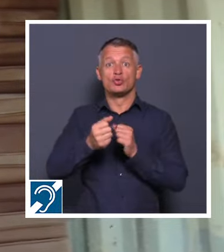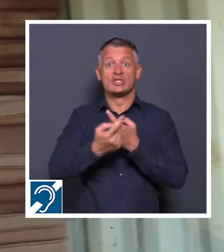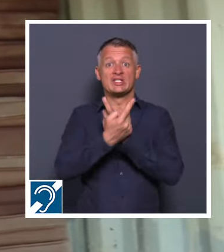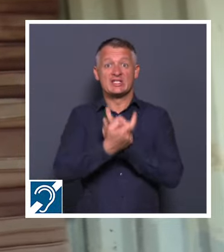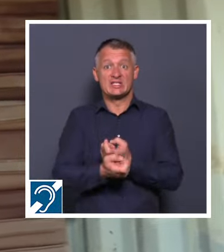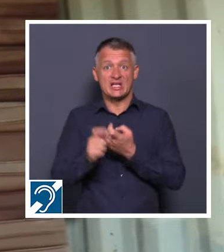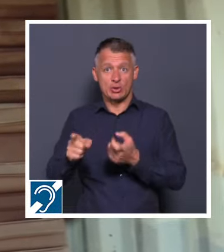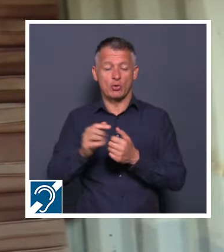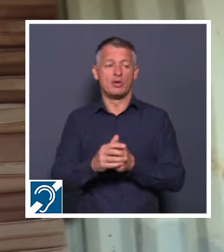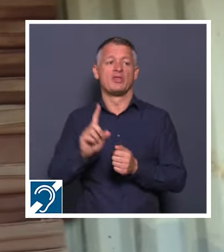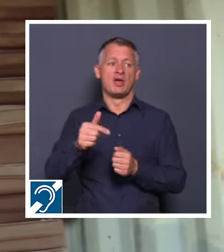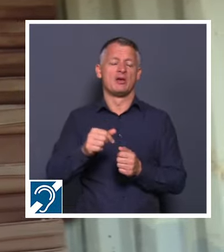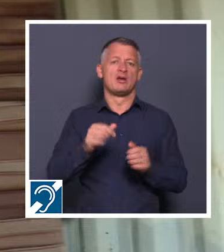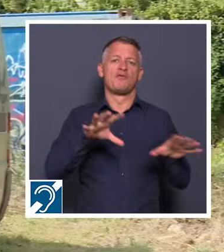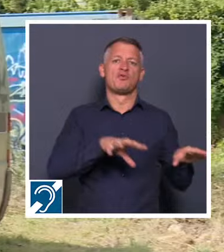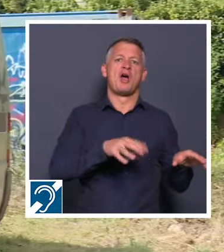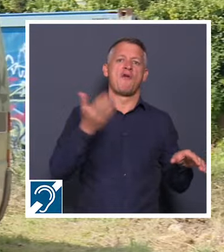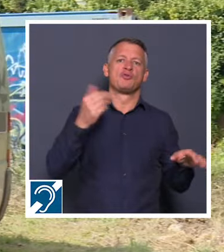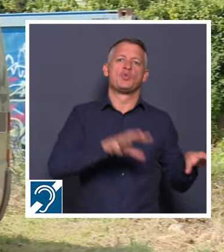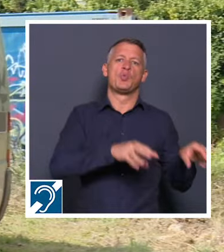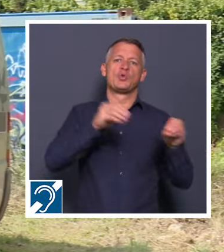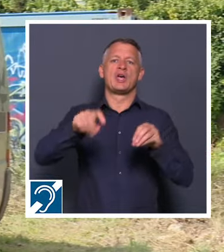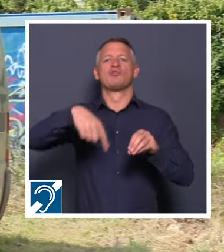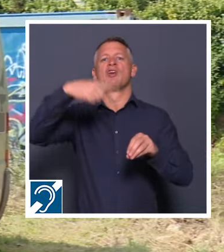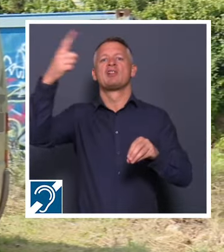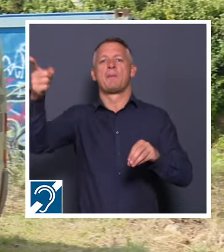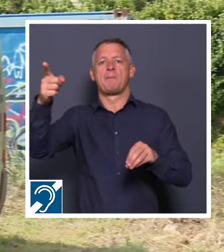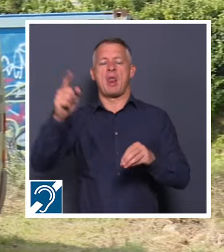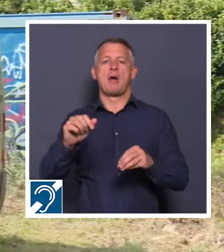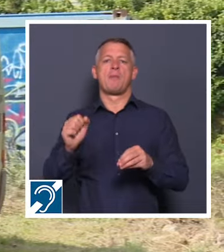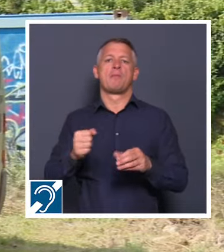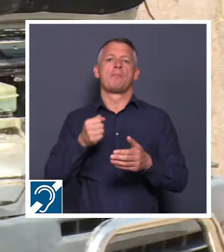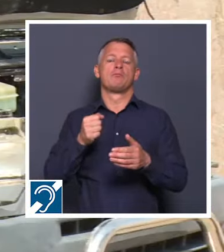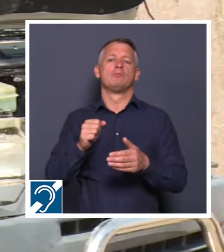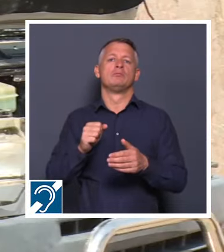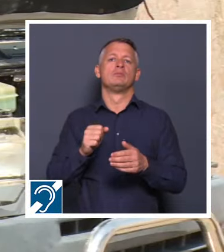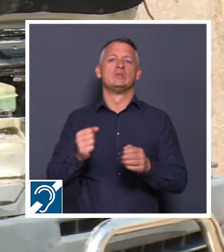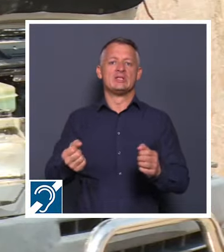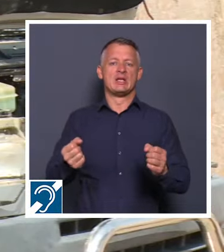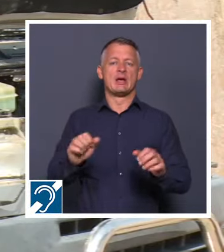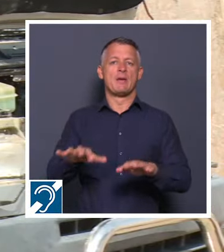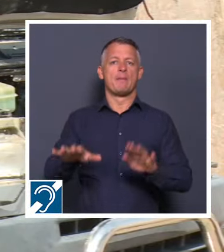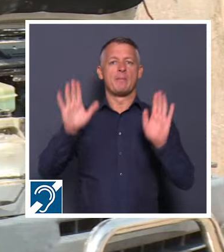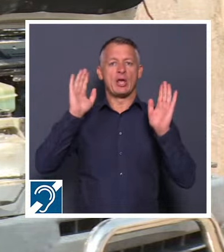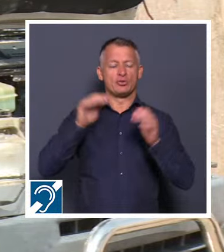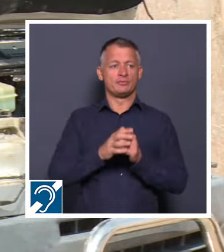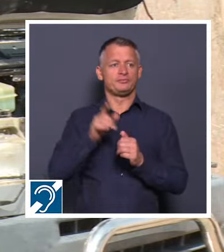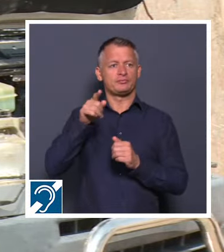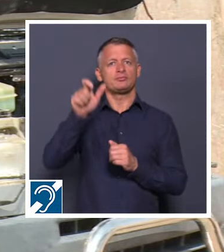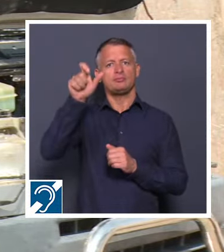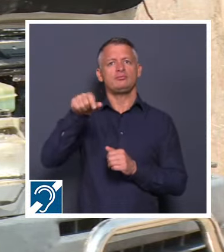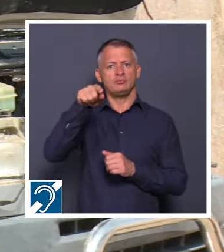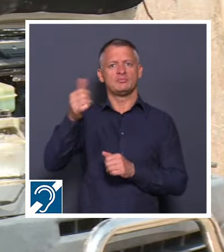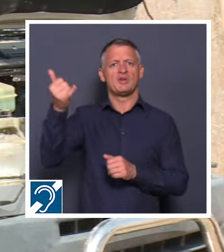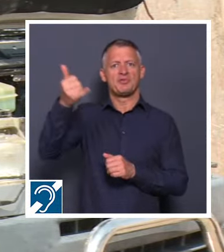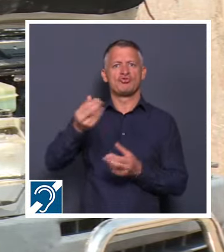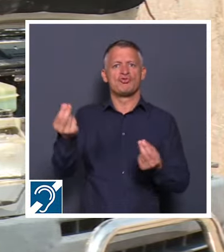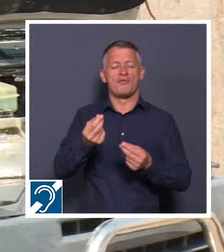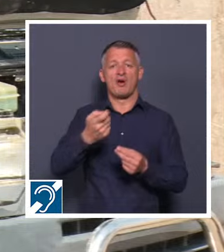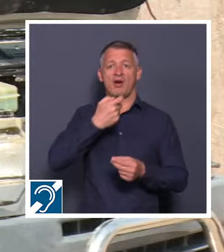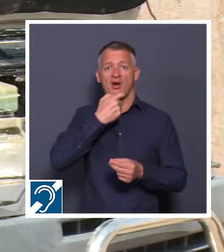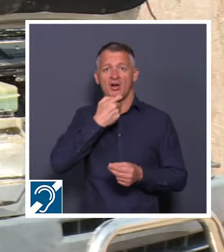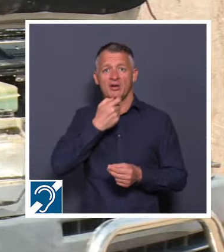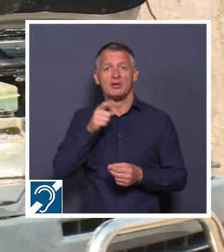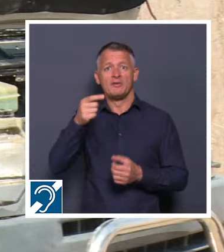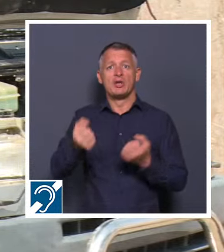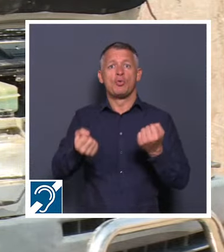fost duse în partea cealaltă a plajei. Ștefan Vasilache, Vama Iot cu ștate vechi. De câțiva ani vine în luna mai cu rulota lui pe plaja din